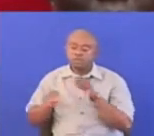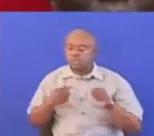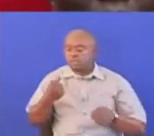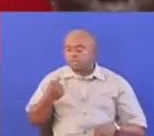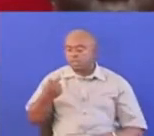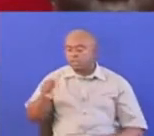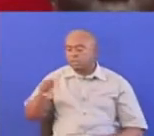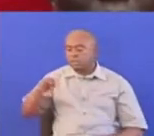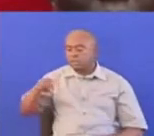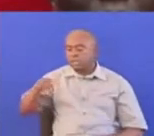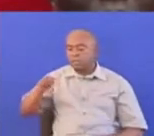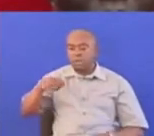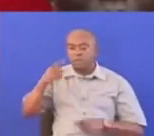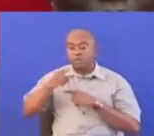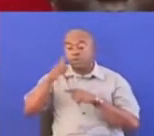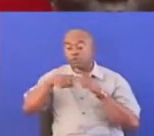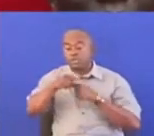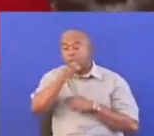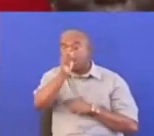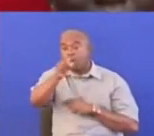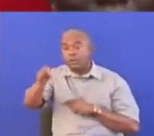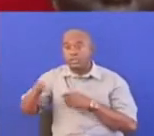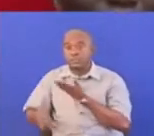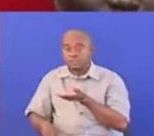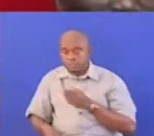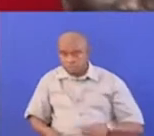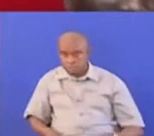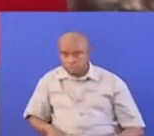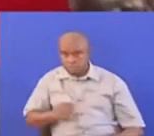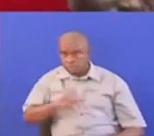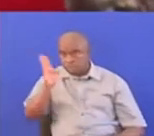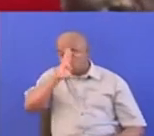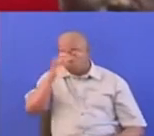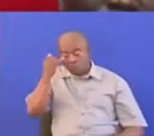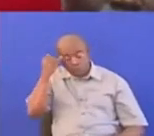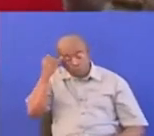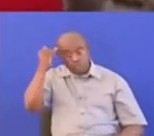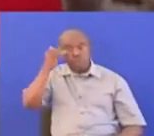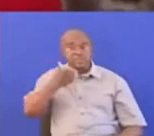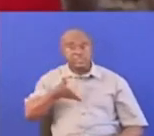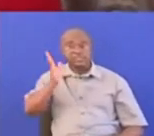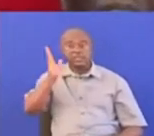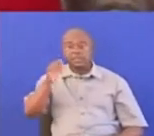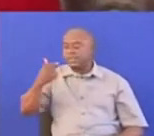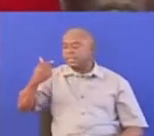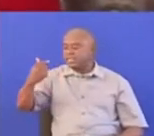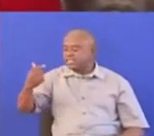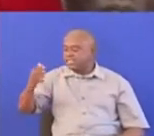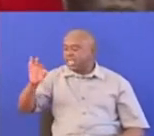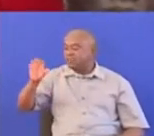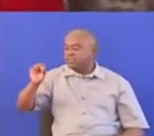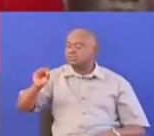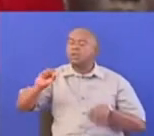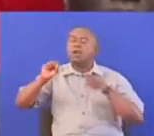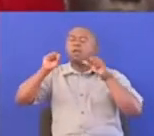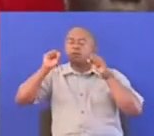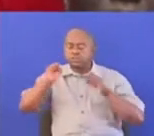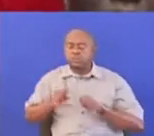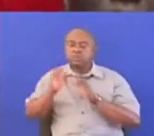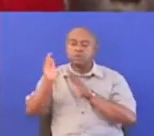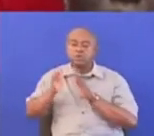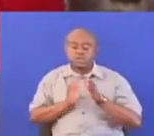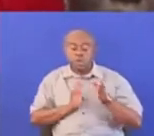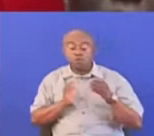misitu, wataendelea kuingia kwa wananchi. Tuliwahi kuishauri serikali kwamba TFS lazima wajiandae